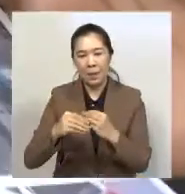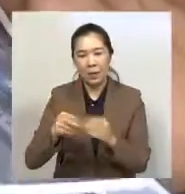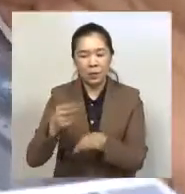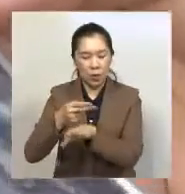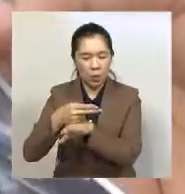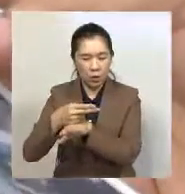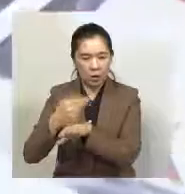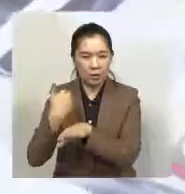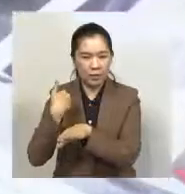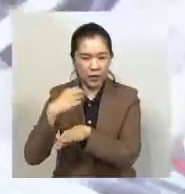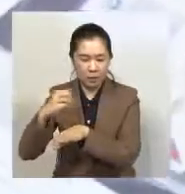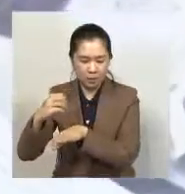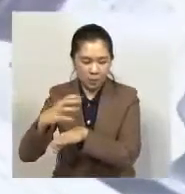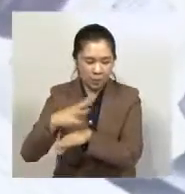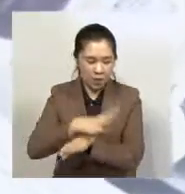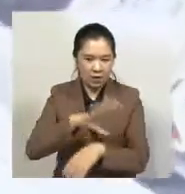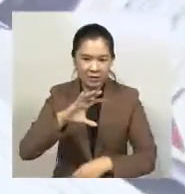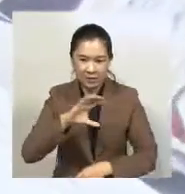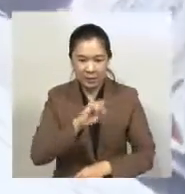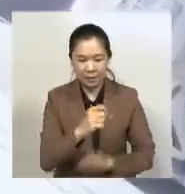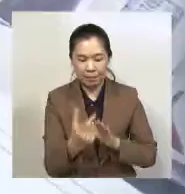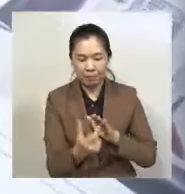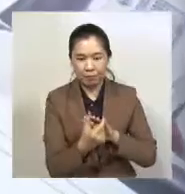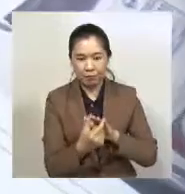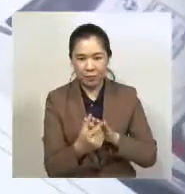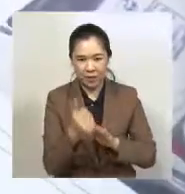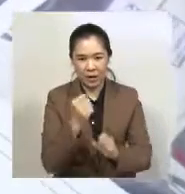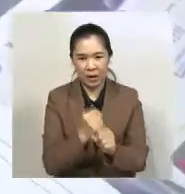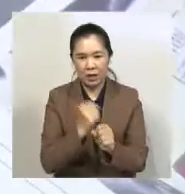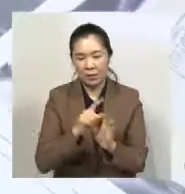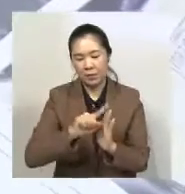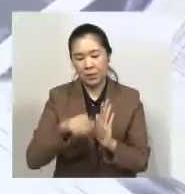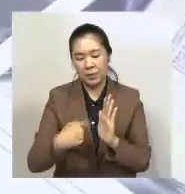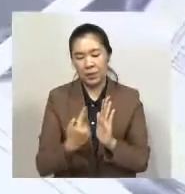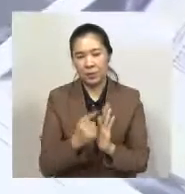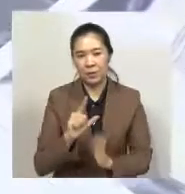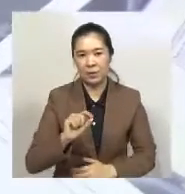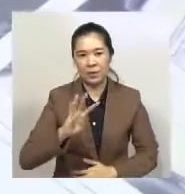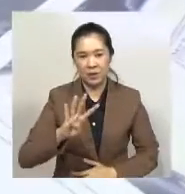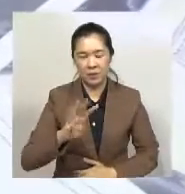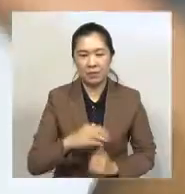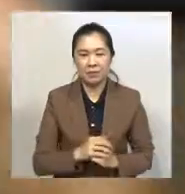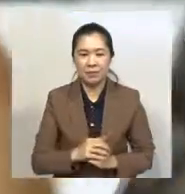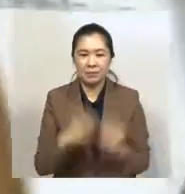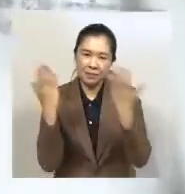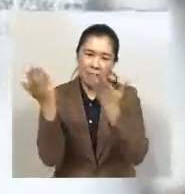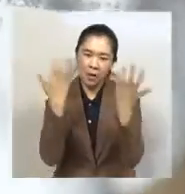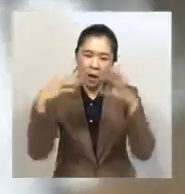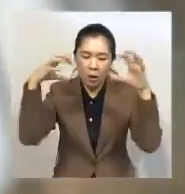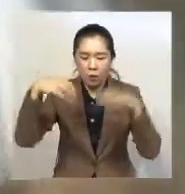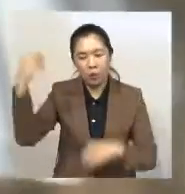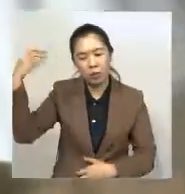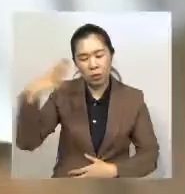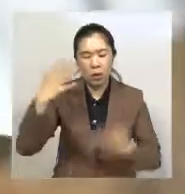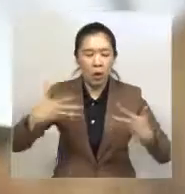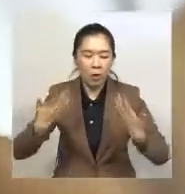องด้วยนะคะก็จะทำให้สามารถจับรถที่กระทำความผิดได้ตลอด24ชั่วโมงทุกสภาพอากาศไม่เว้น